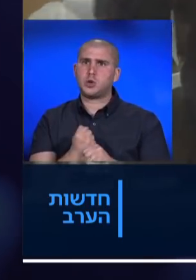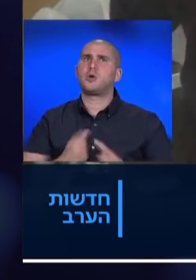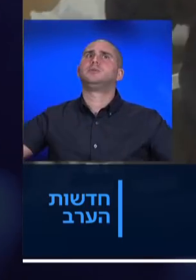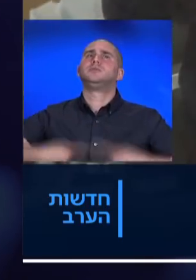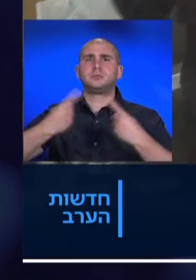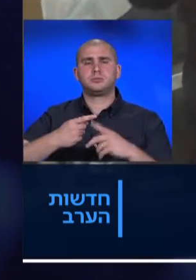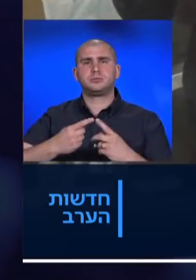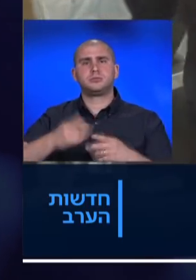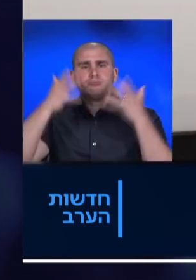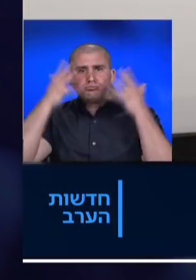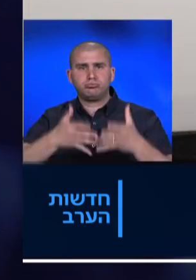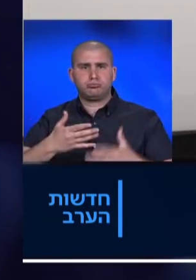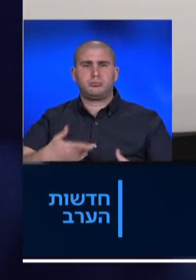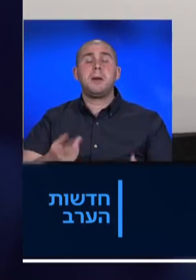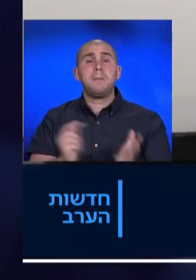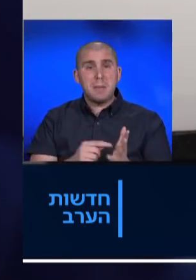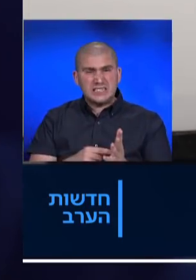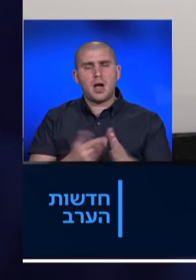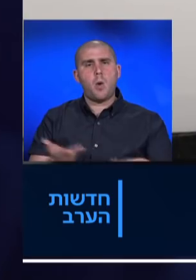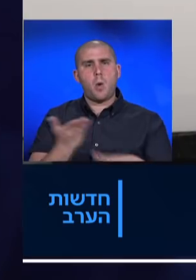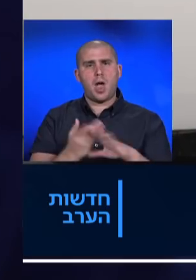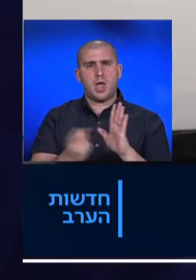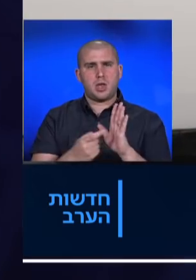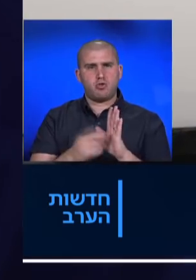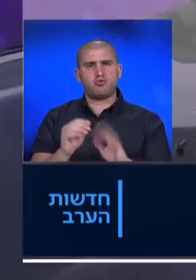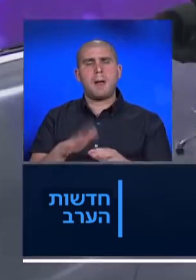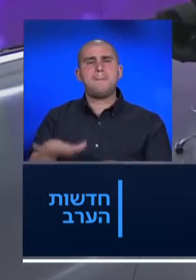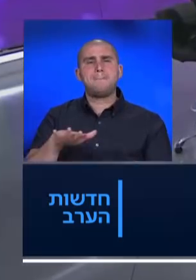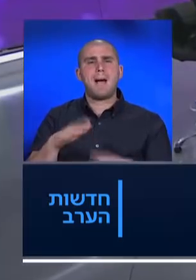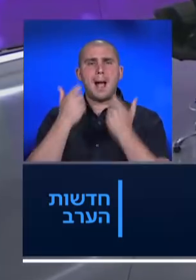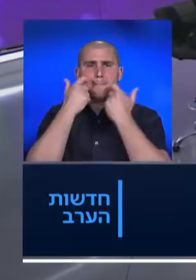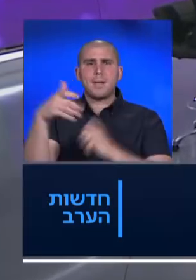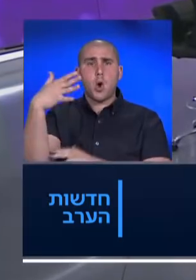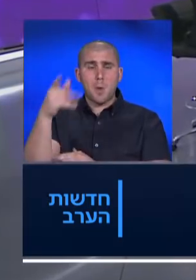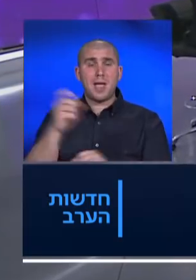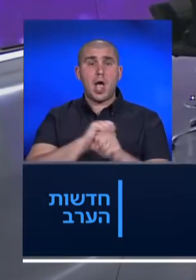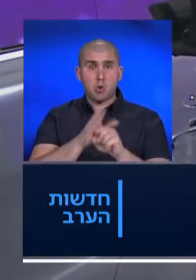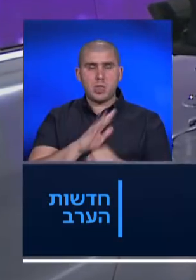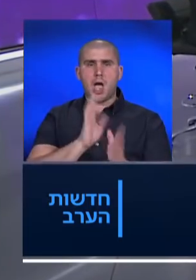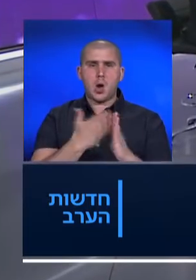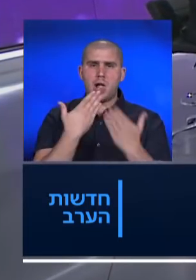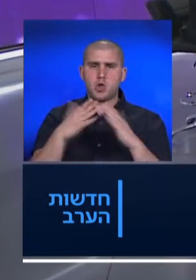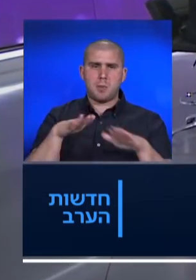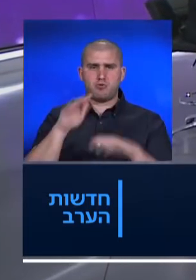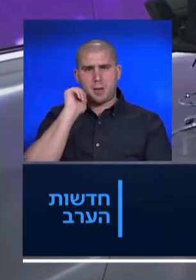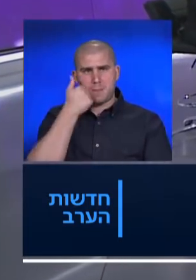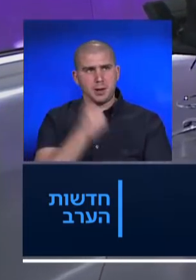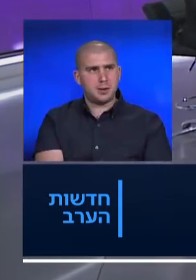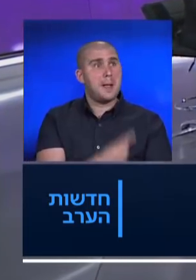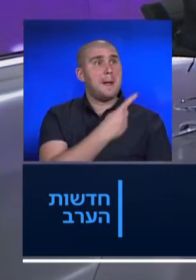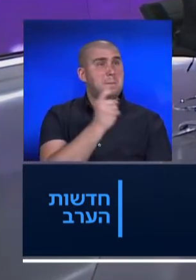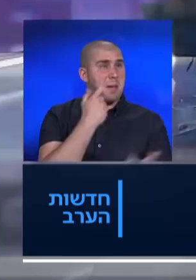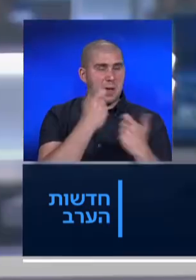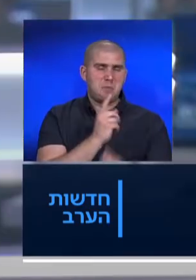הדרושה. בגלל זה עולה הדרישה של ארדן למערך פיקוח לאומי לקורונה. כל זה כאמור יידון בממשלה מחר. 100 פקחים לא יספיקו, כך זה נראה. תודה,